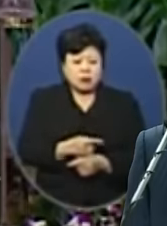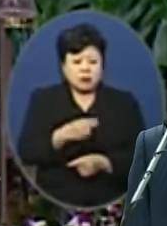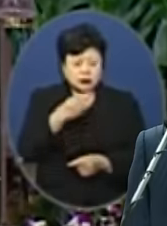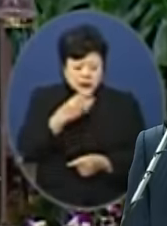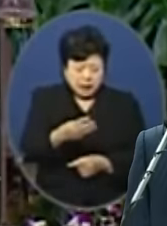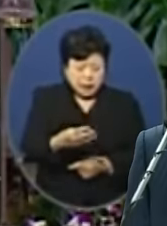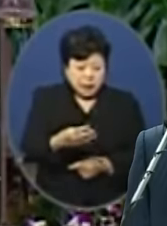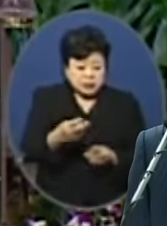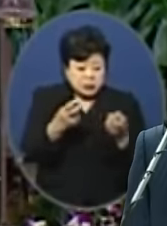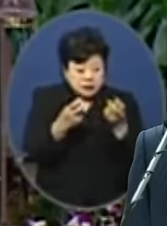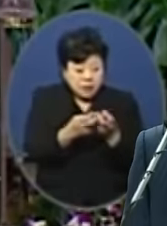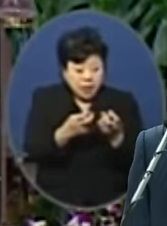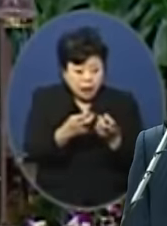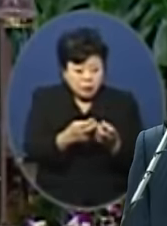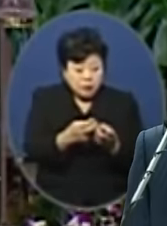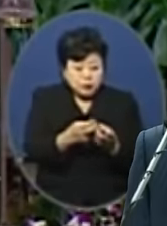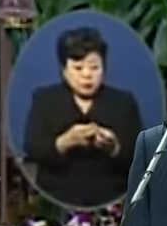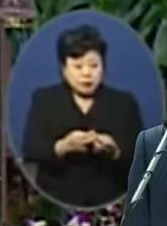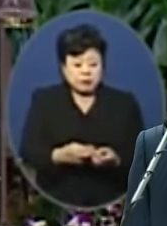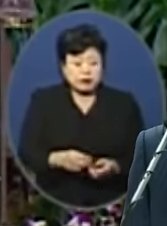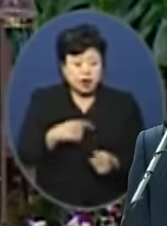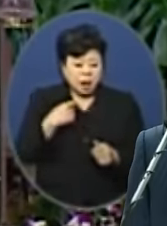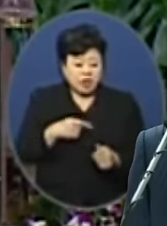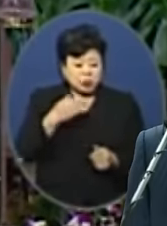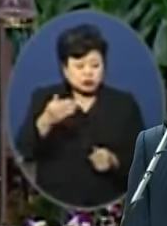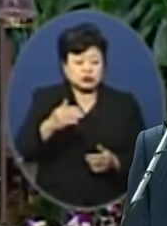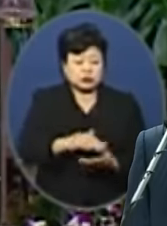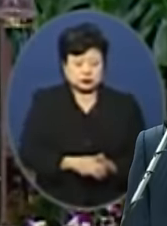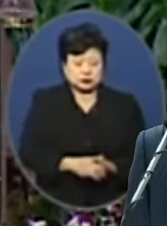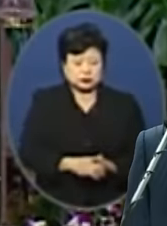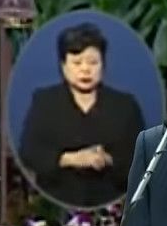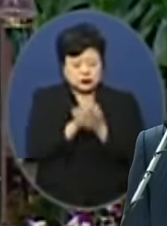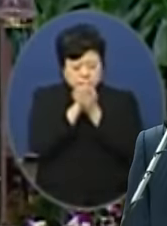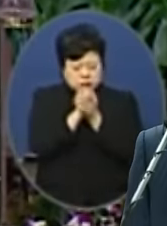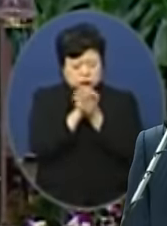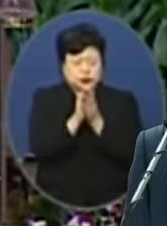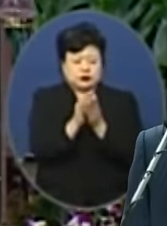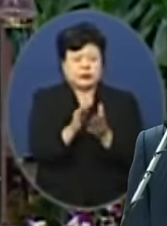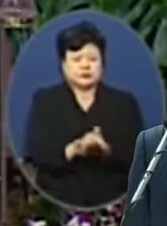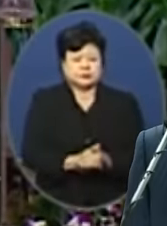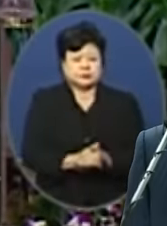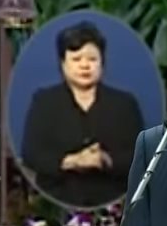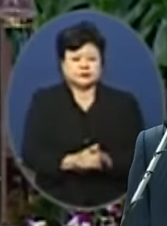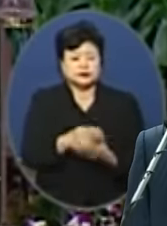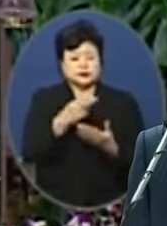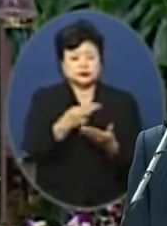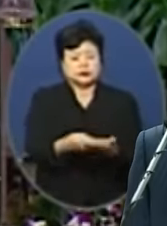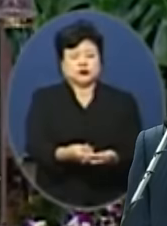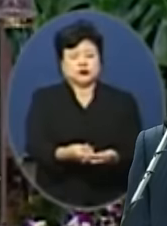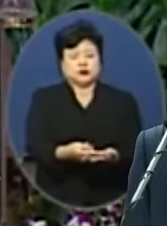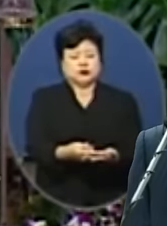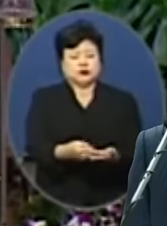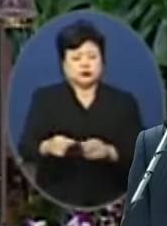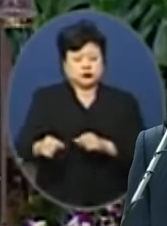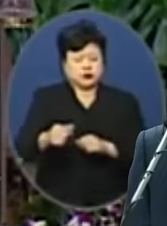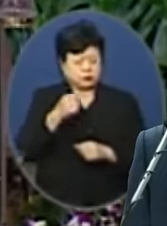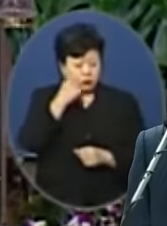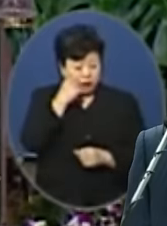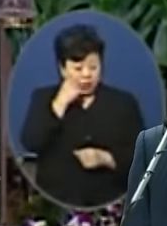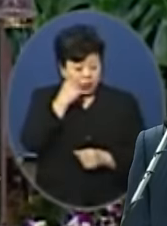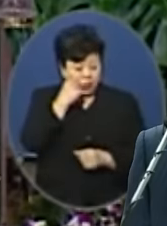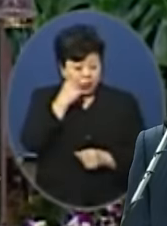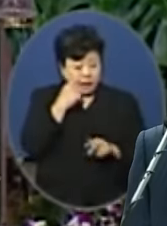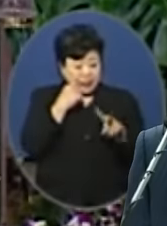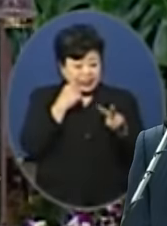가지 방법을 그에게 적용을 시켰습니다. 먼저 그는 기도를 시작했습니다. 침대에 누운 채 움직일 수 없는